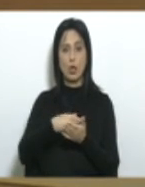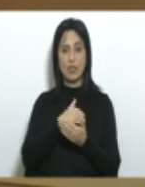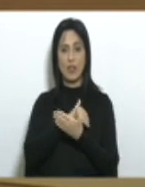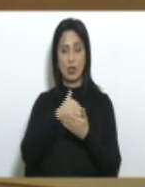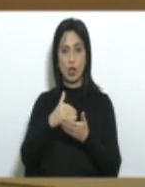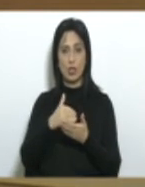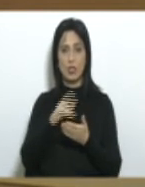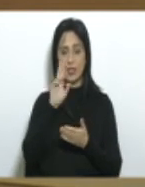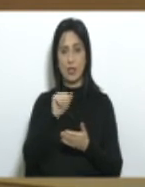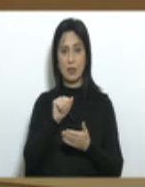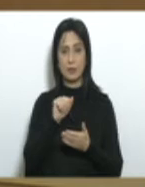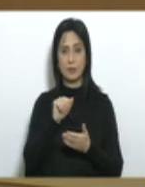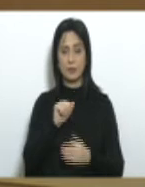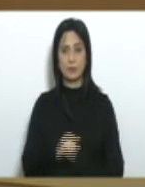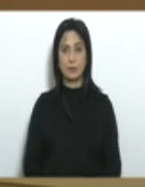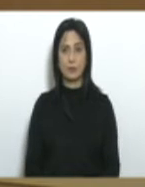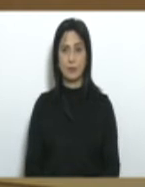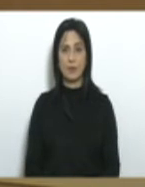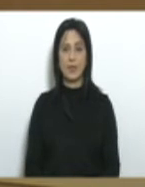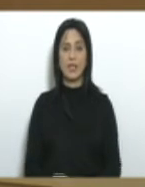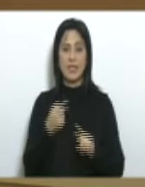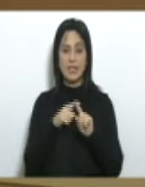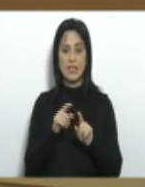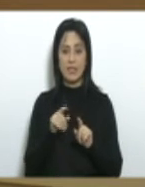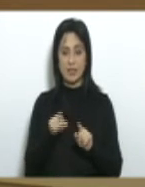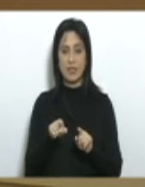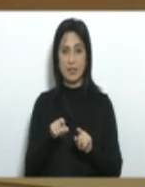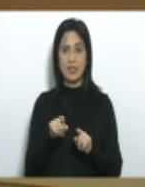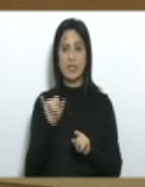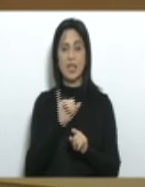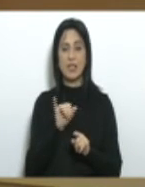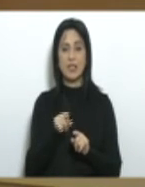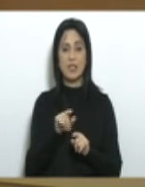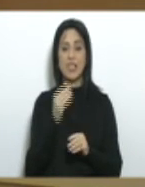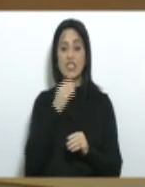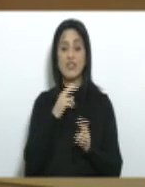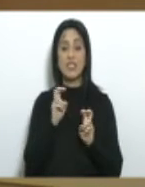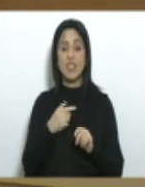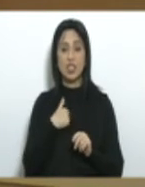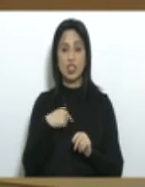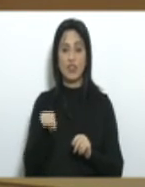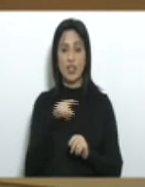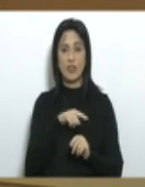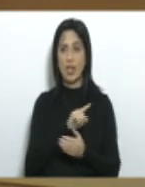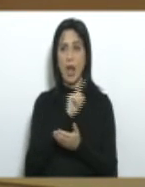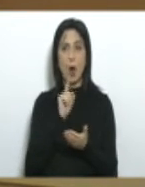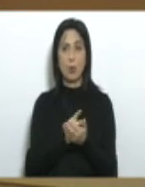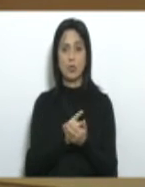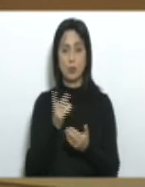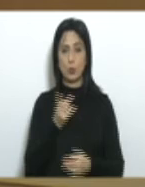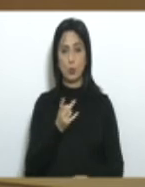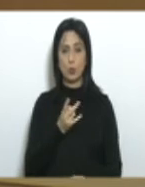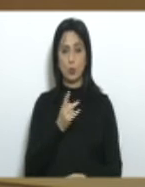დონეც და ის ნაწილი, სადაც რისთვისაც ჩვენ აუცილებლად